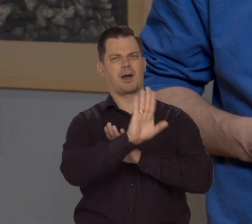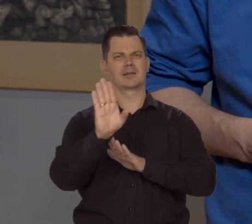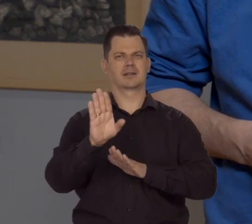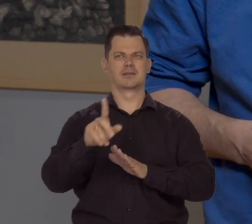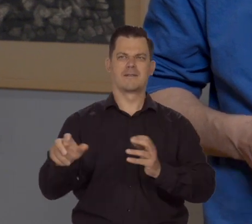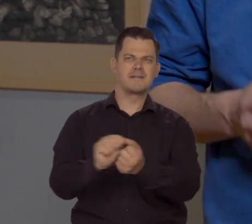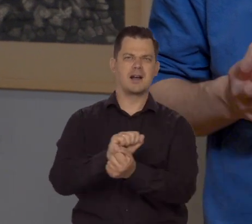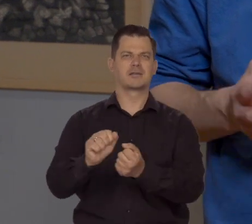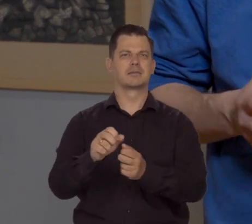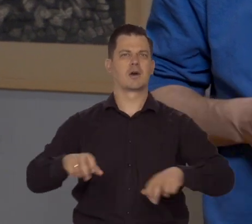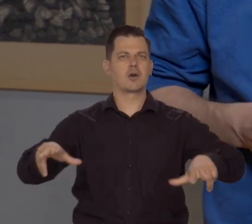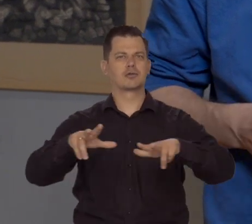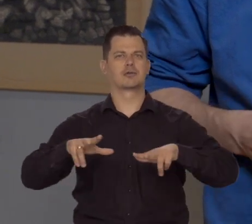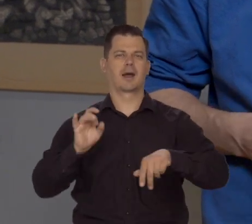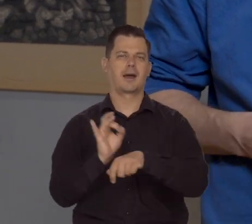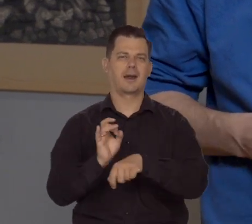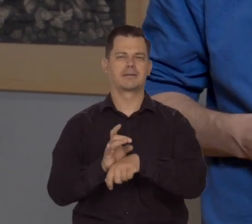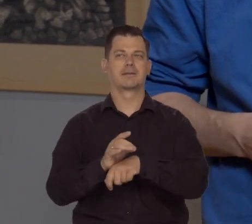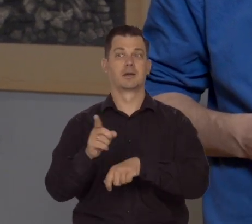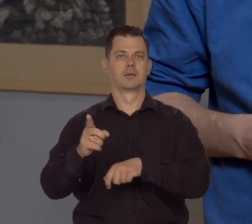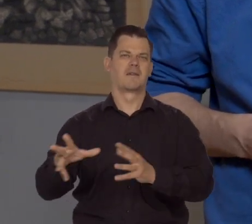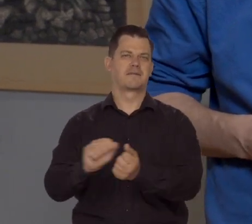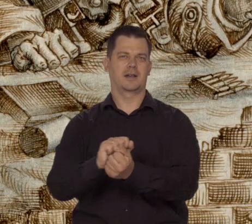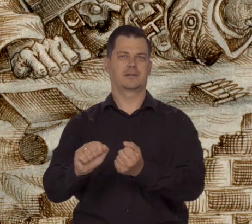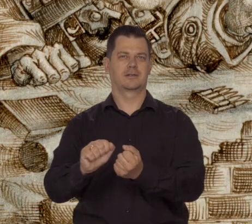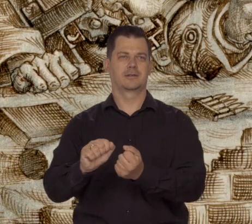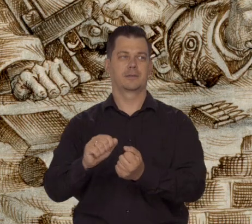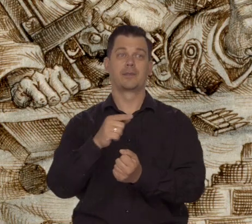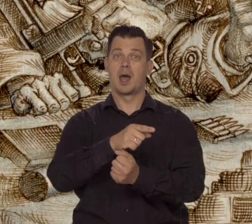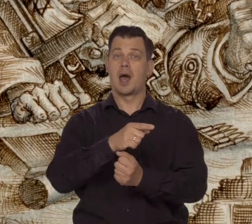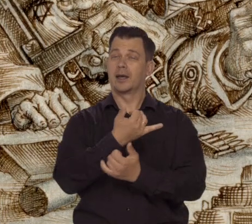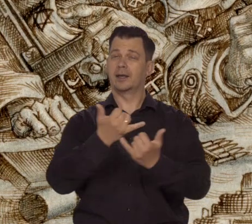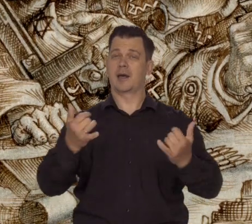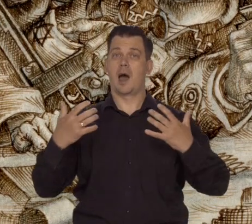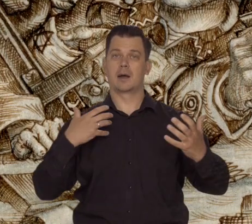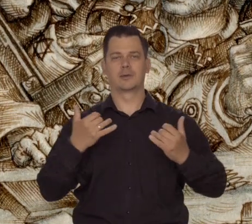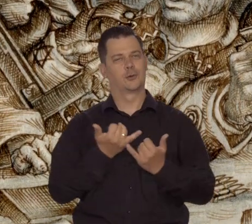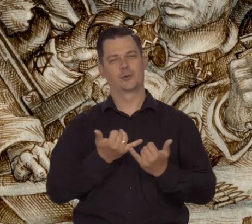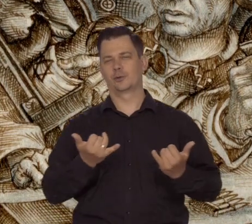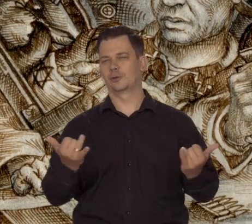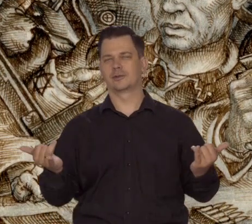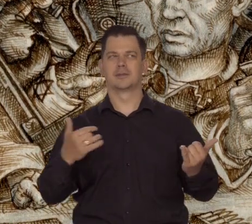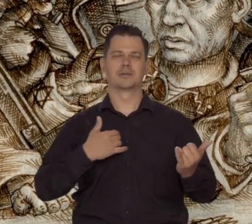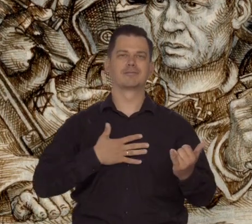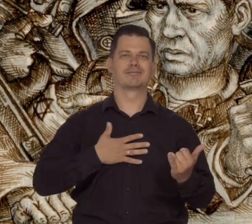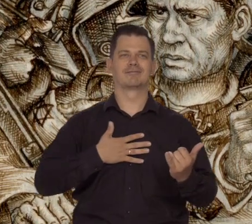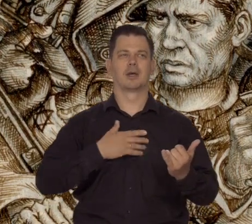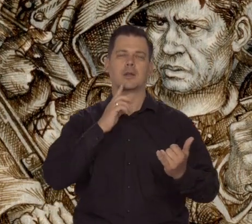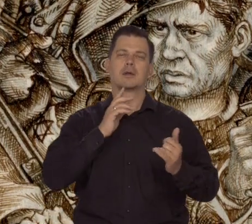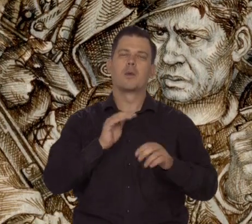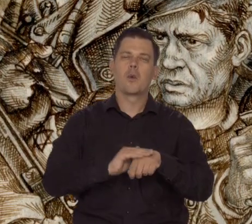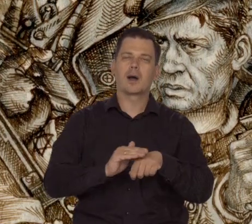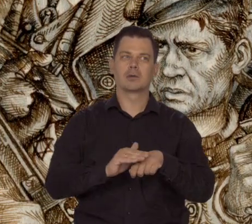walczącym gettem, z krewnymi i bliskimi ginącymi w kraju. Ich prace prezentowały różne estetyki i nastroje,